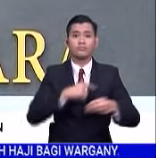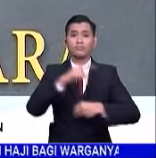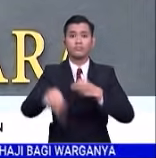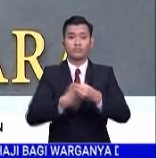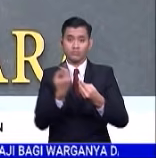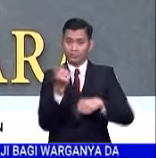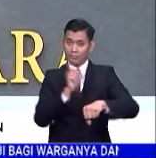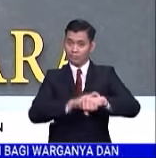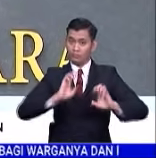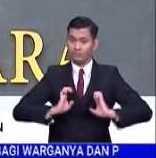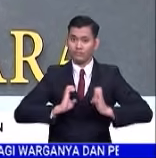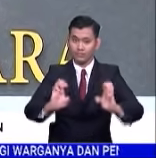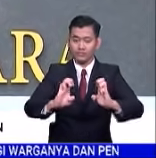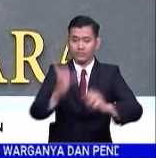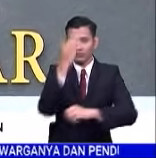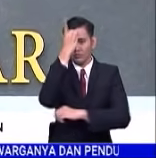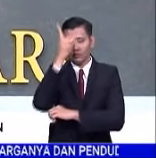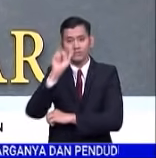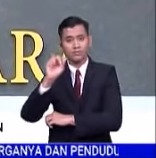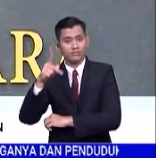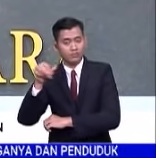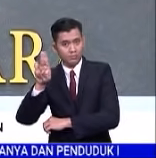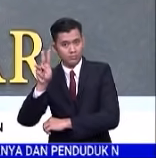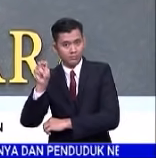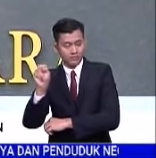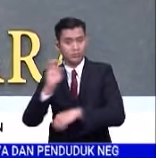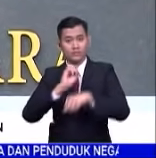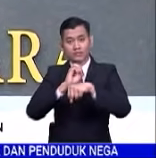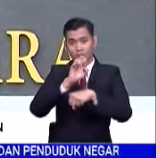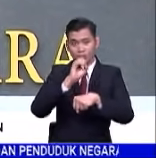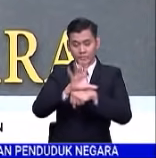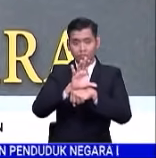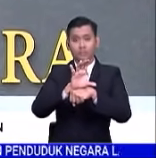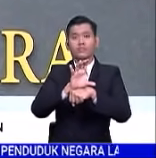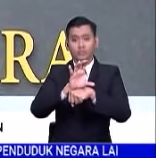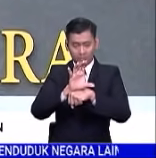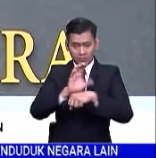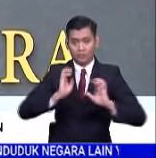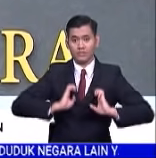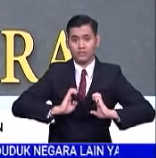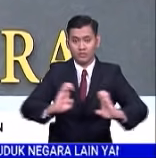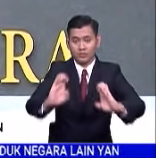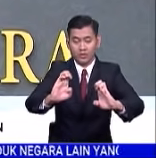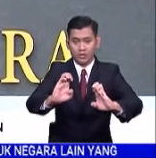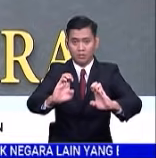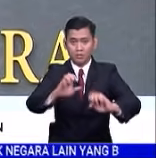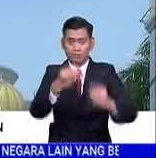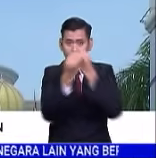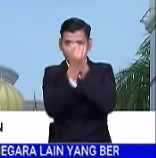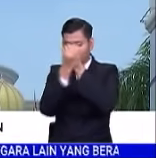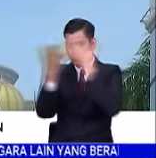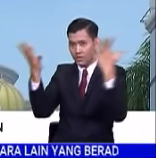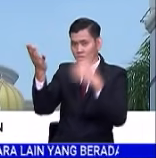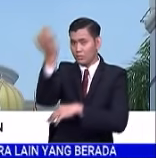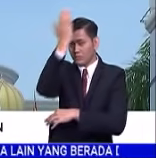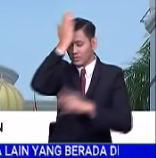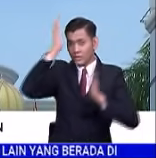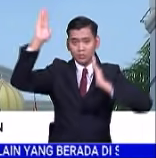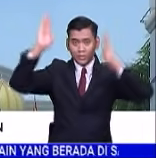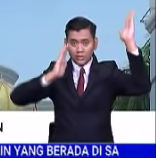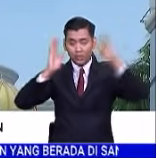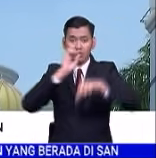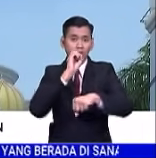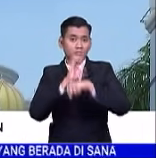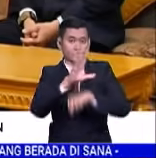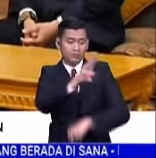darurat tattoos with taqiyuddin mengingatkan proklamasi darurat yang diistirahatkan Al Sultan Abdullah atas nasihat jemaah